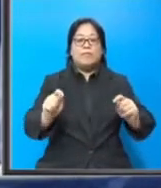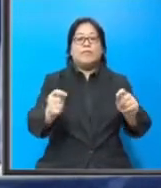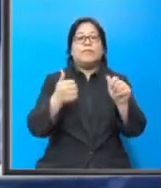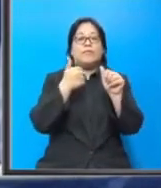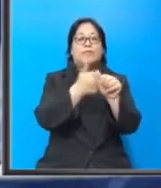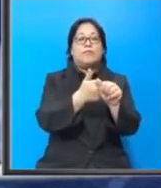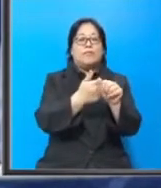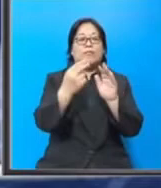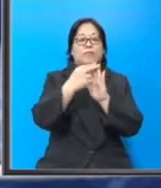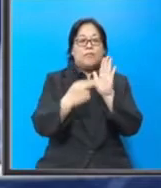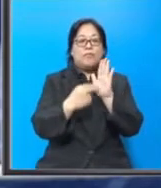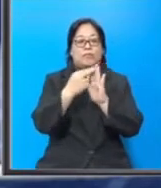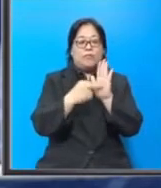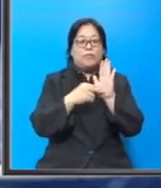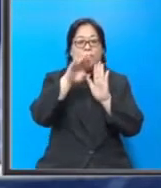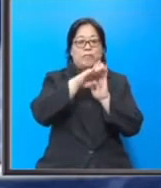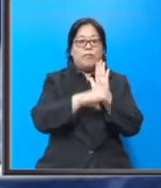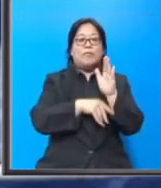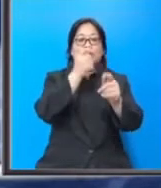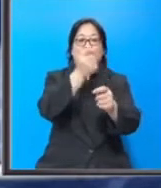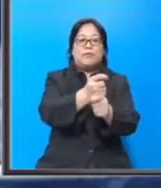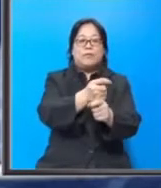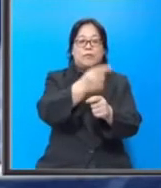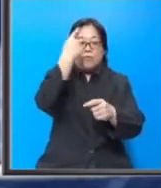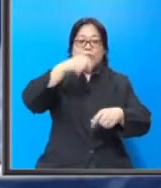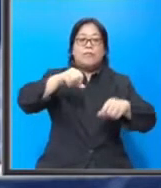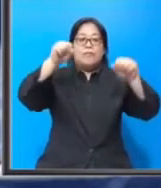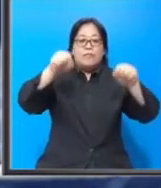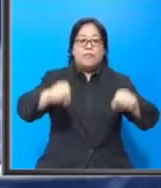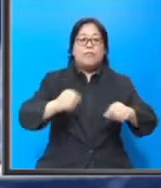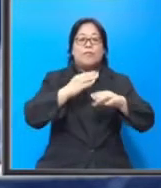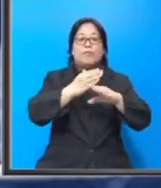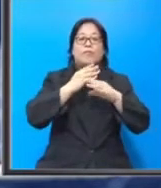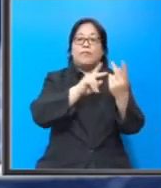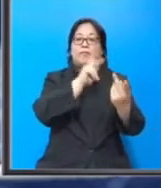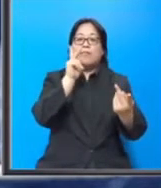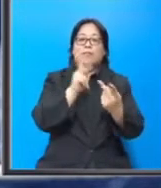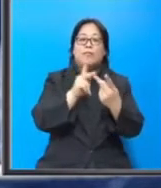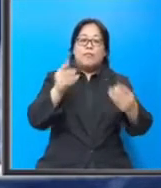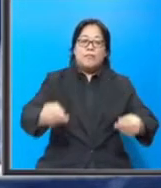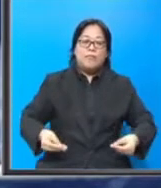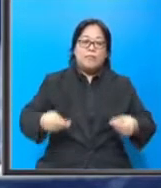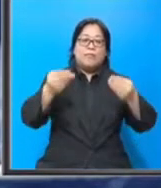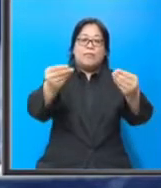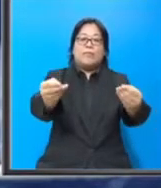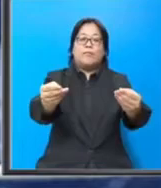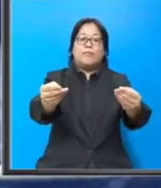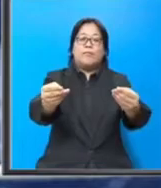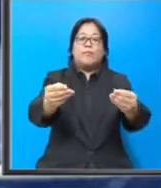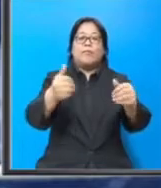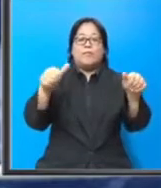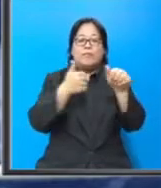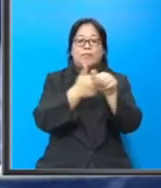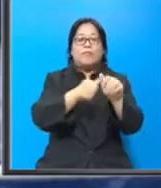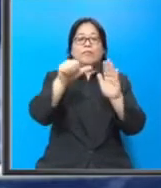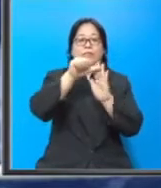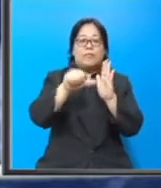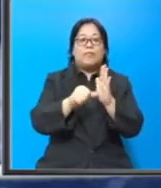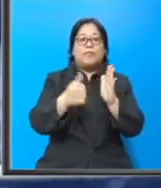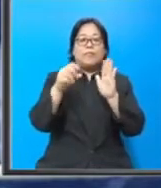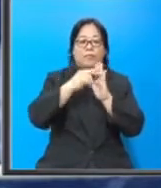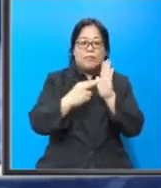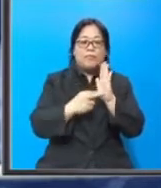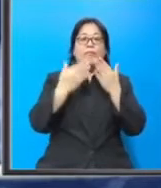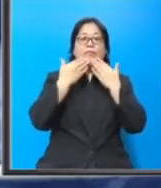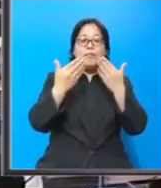mengikut peruntukan yang ditetapkan bagi membolehkan perlindungan yang sewajarnya diberikan kepada mereka di bawah undang-undang. Terima